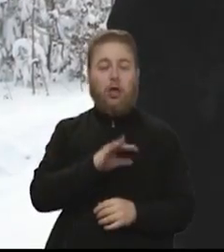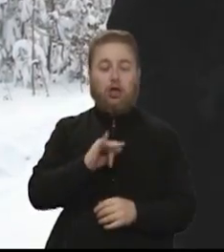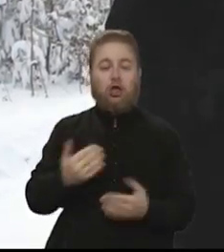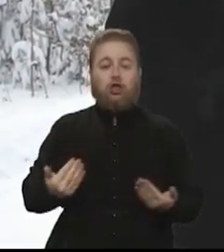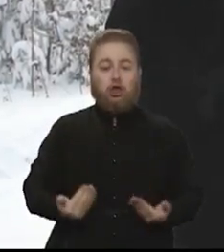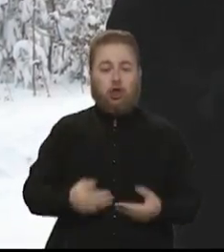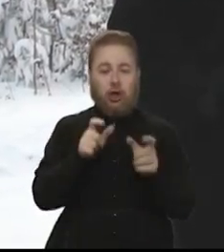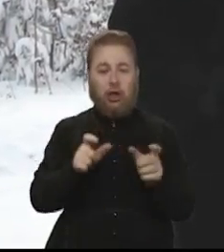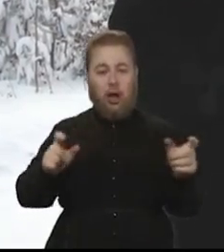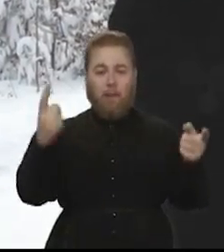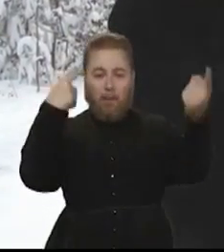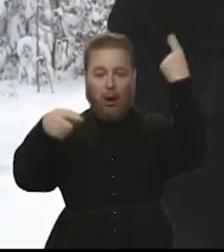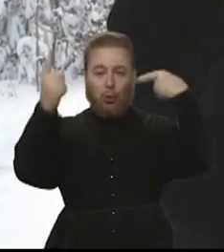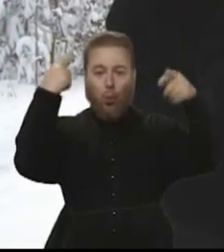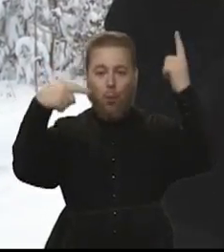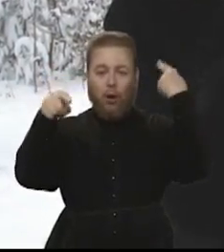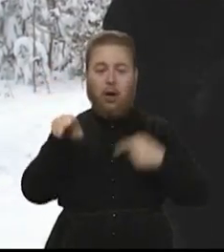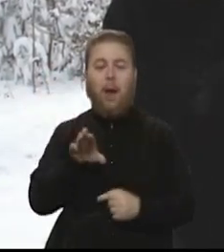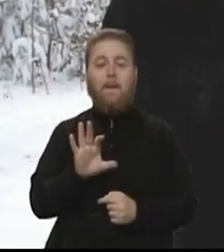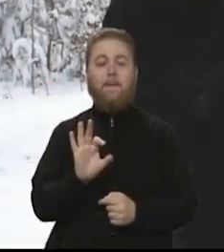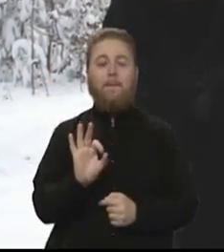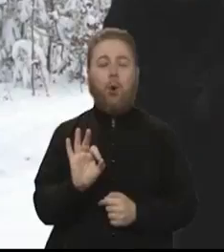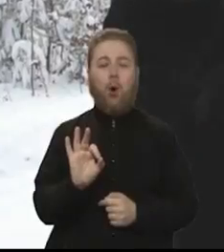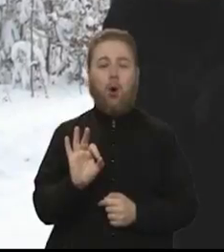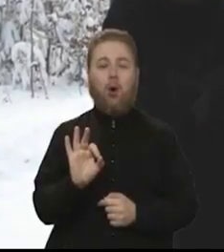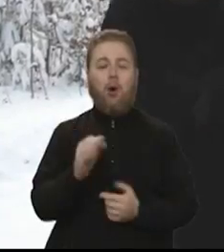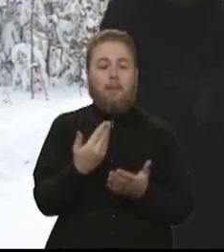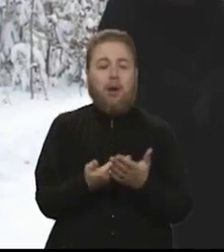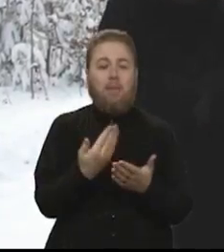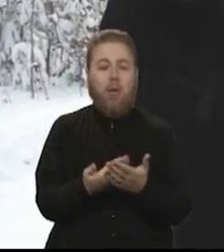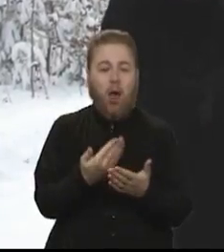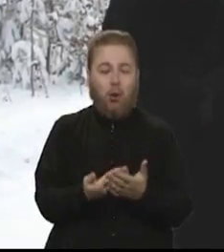жители придумали по примеру